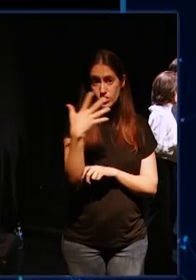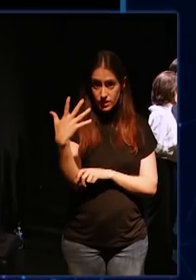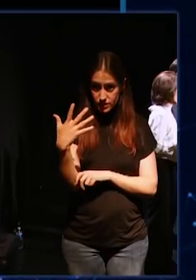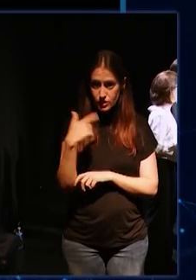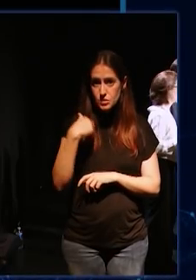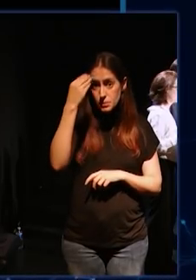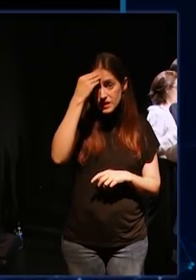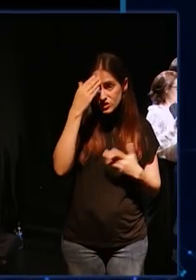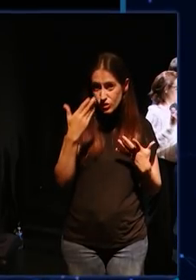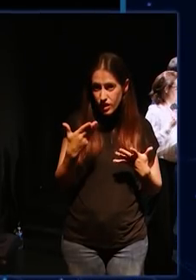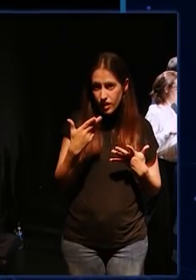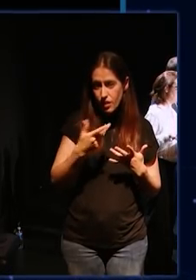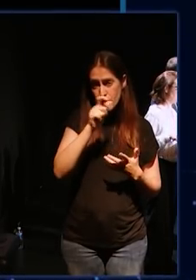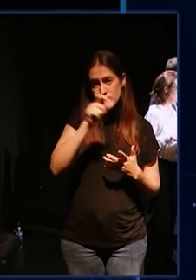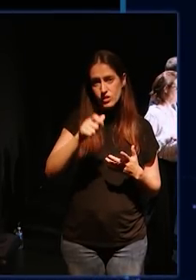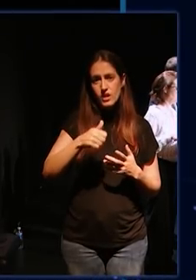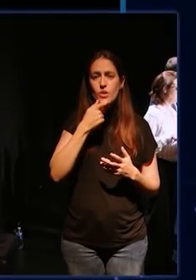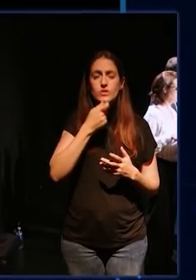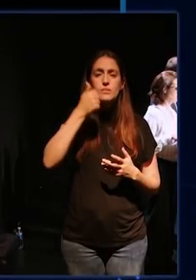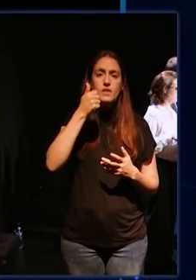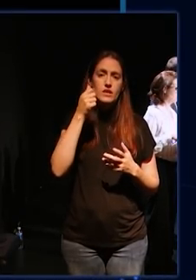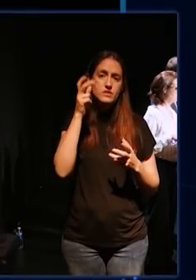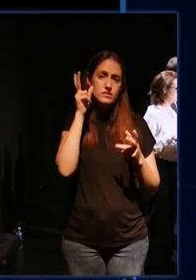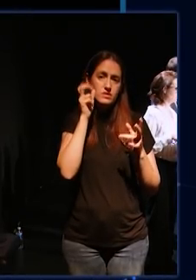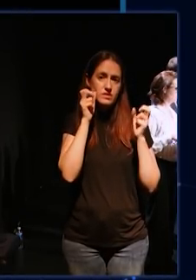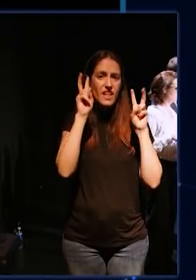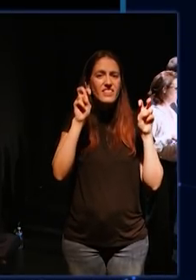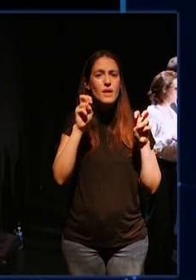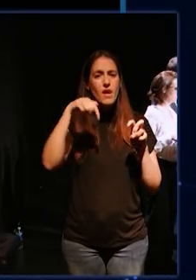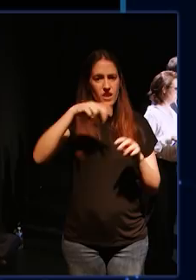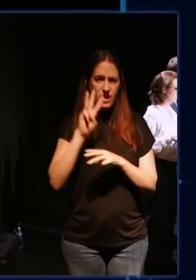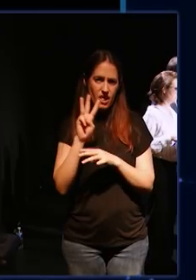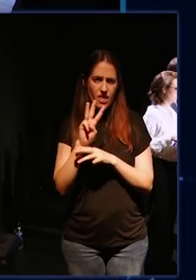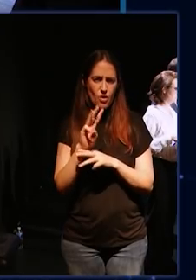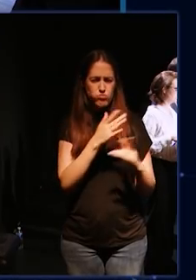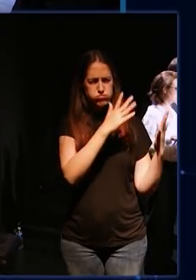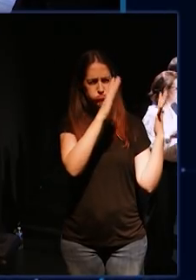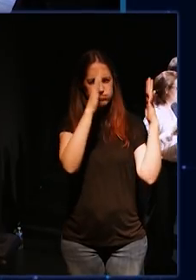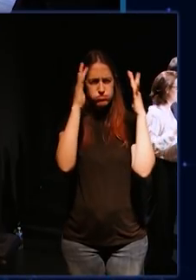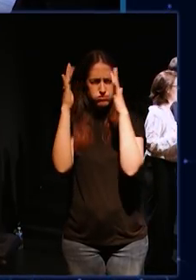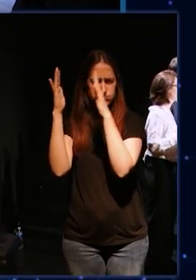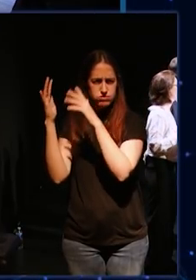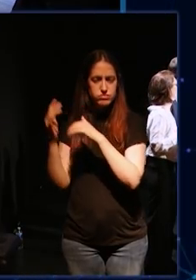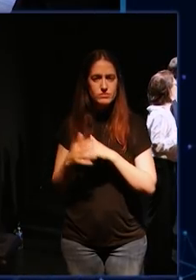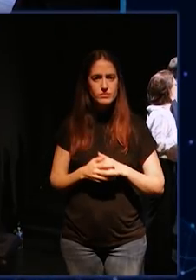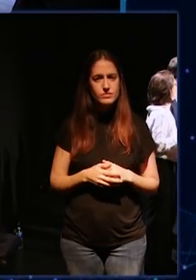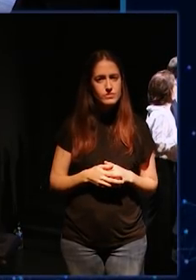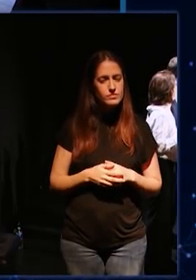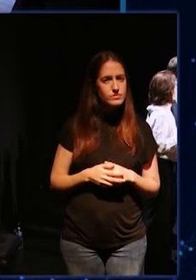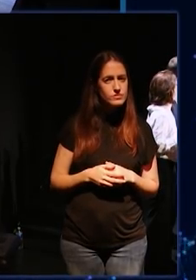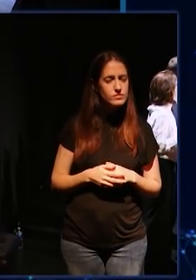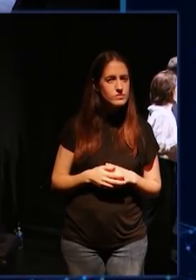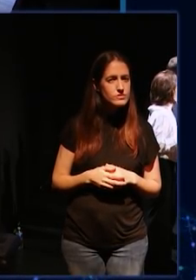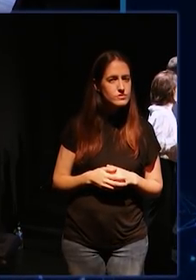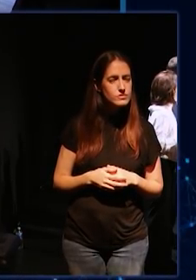va escoltar propostes més concretes de Cardedeu. Ara aquí comença a encetar un debat sobre el 155, que personalment estic